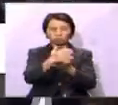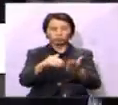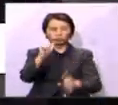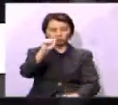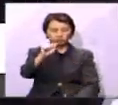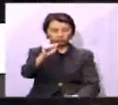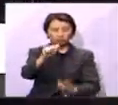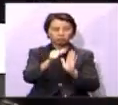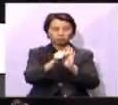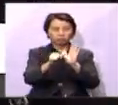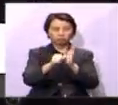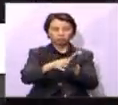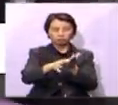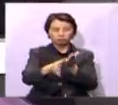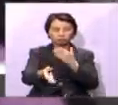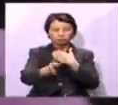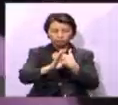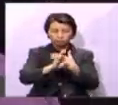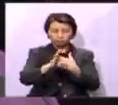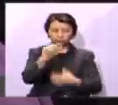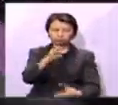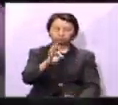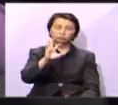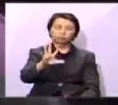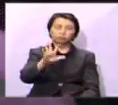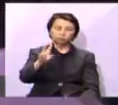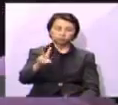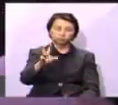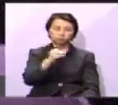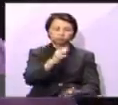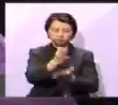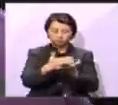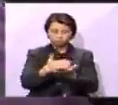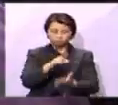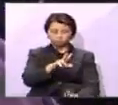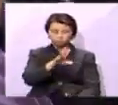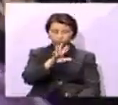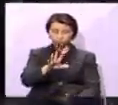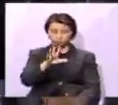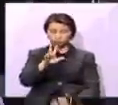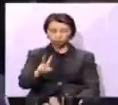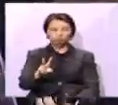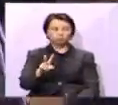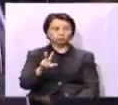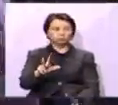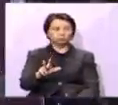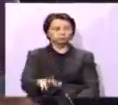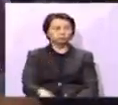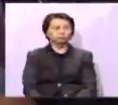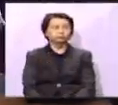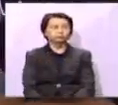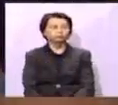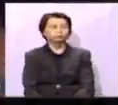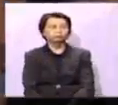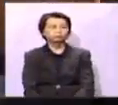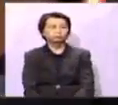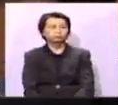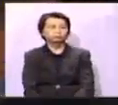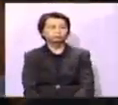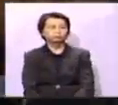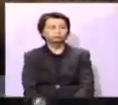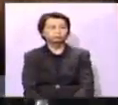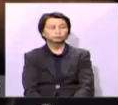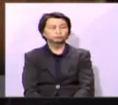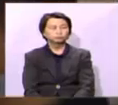15(1)A Akta Dadah Berbahaya 1952 dan Seksyen 353 Kanun Keseksaan.